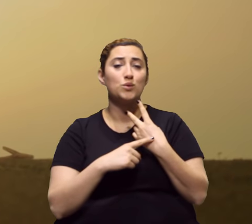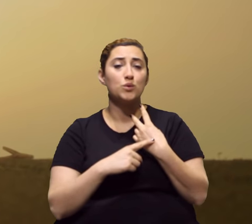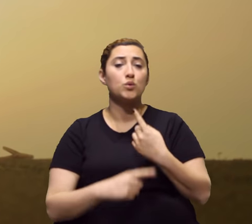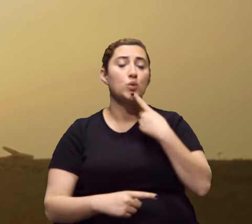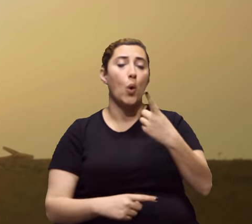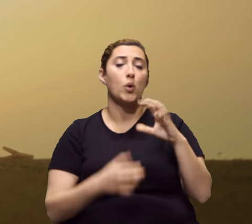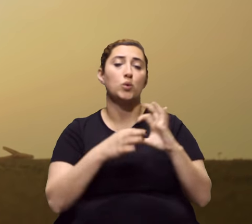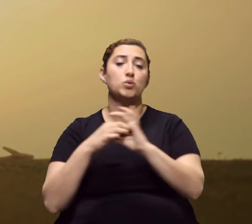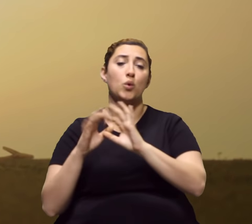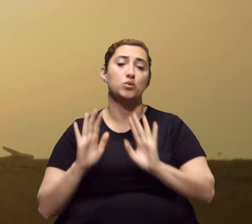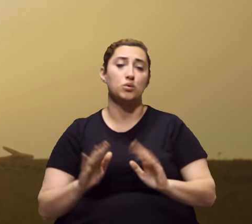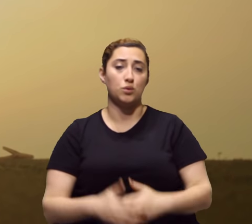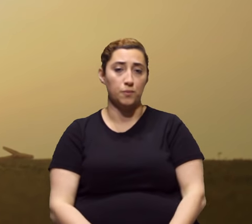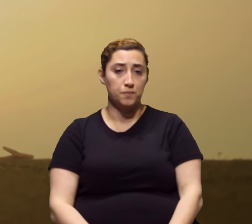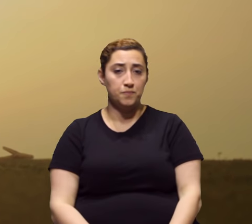söyler sözü,